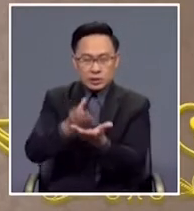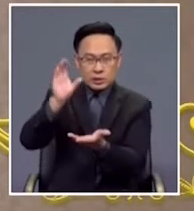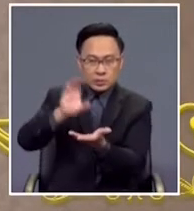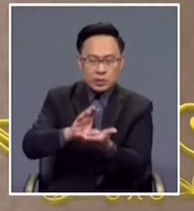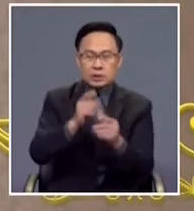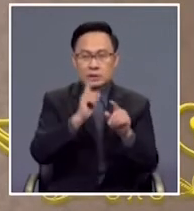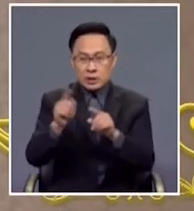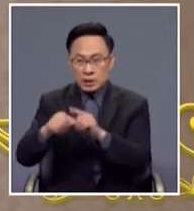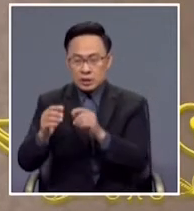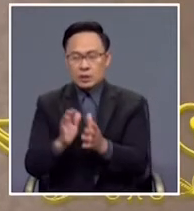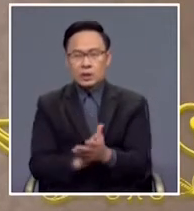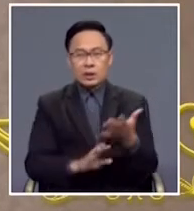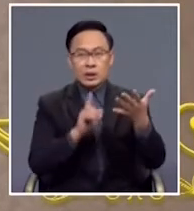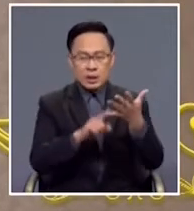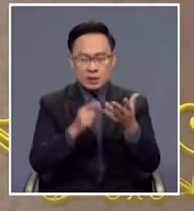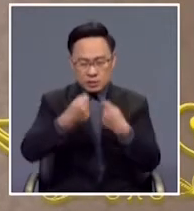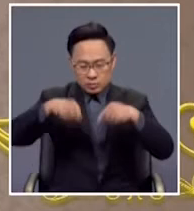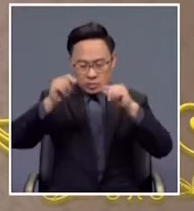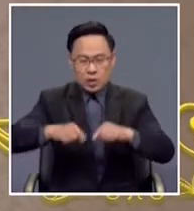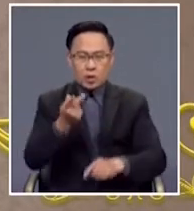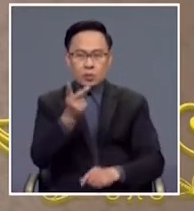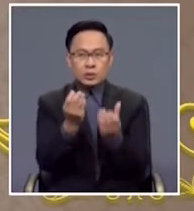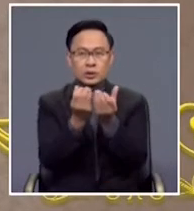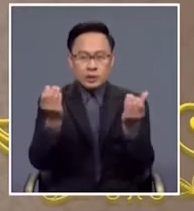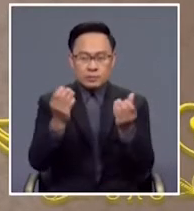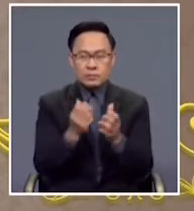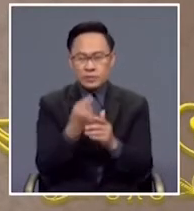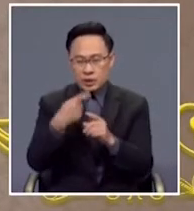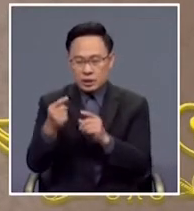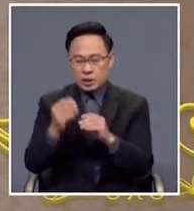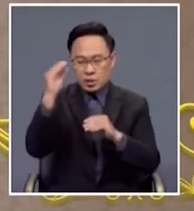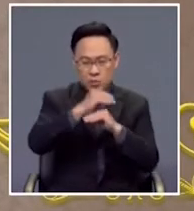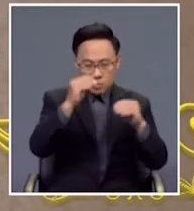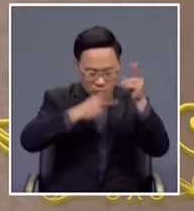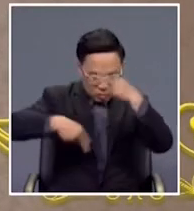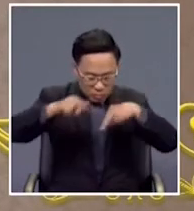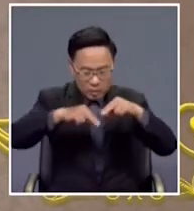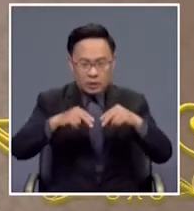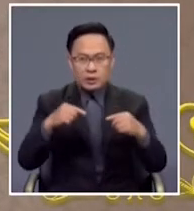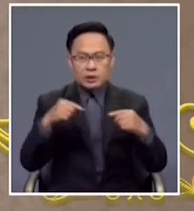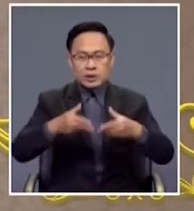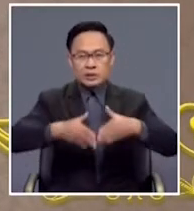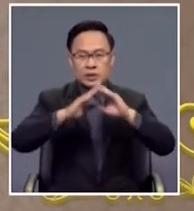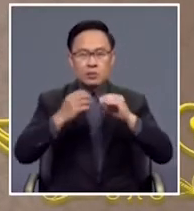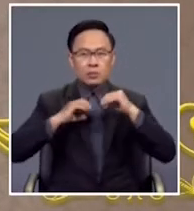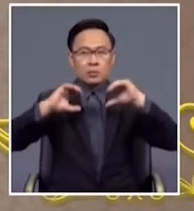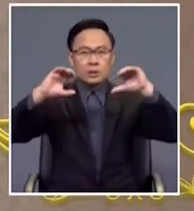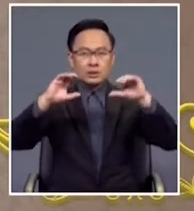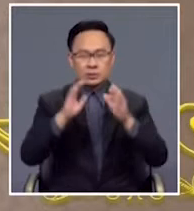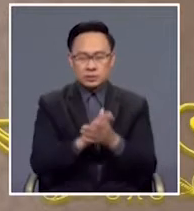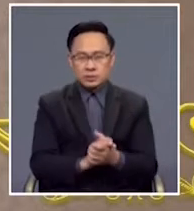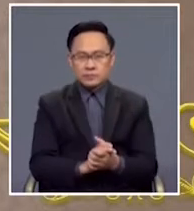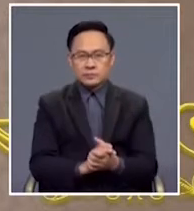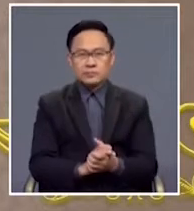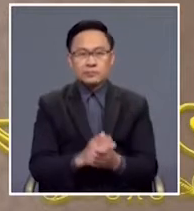หรือเริ่มการใช้สัญญาคุณธรรม IP และโครงการความโปร่งใสในการก่อสร้างภาครัฐคอสเ